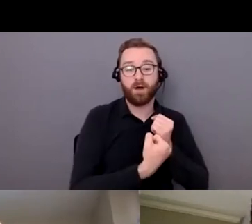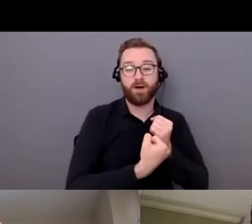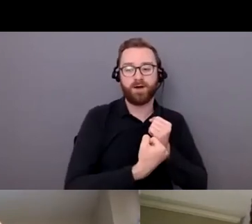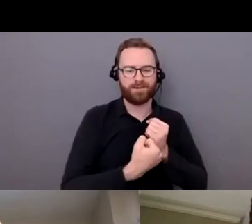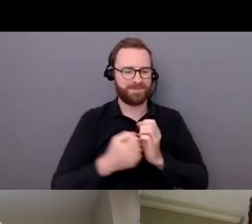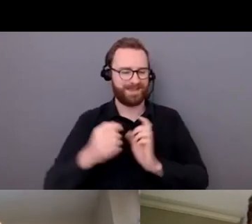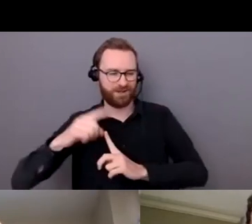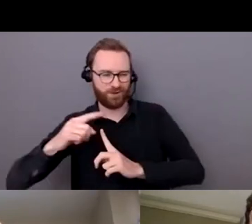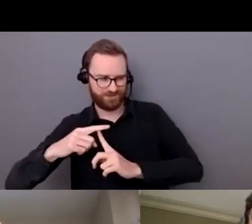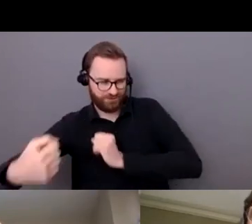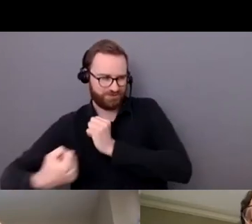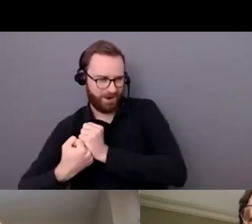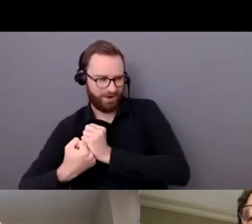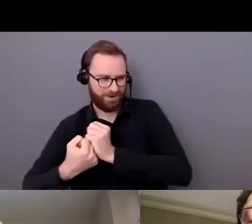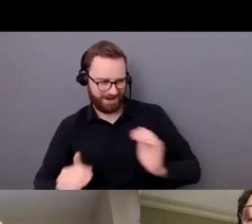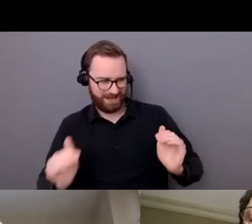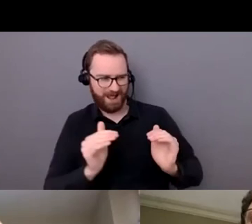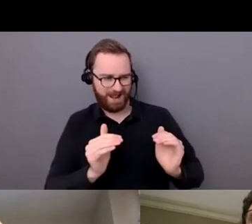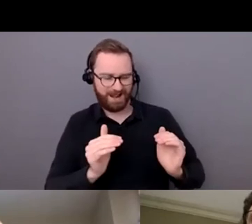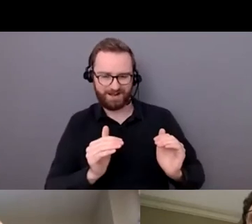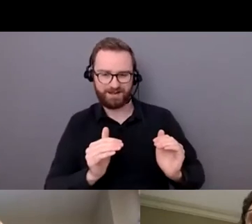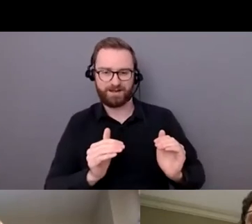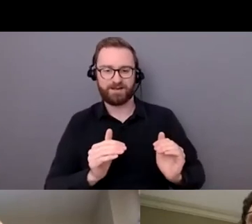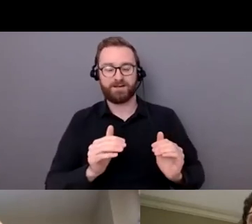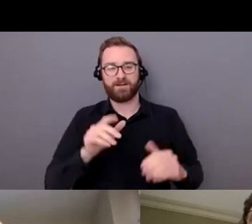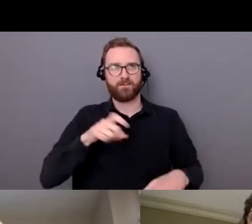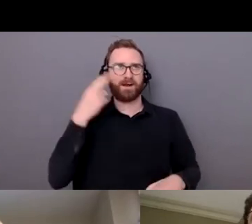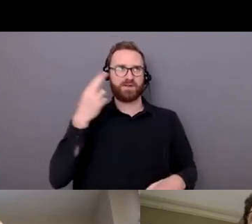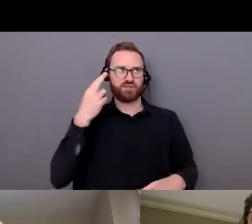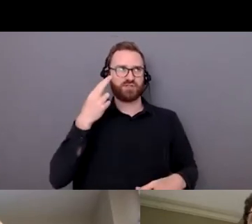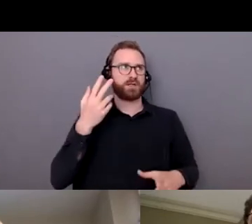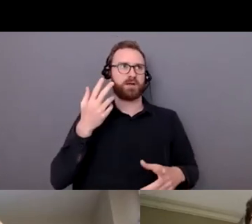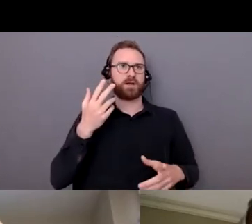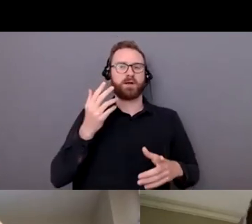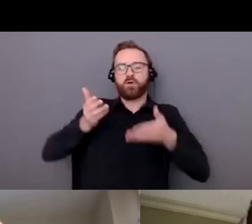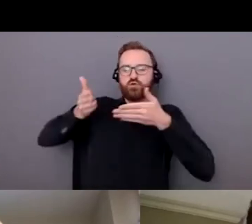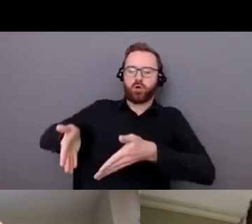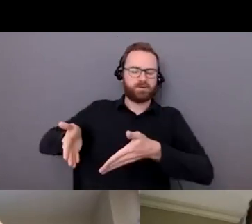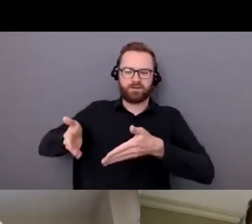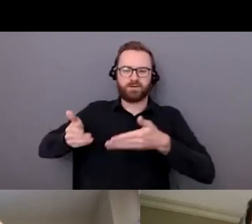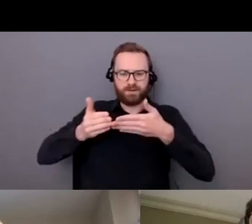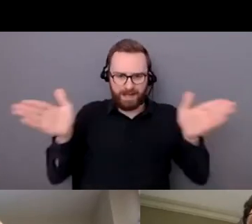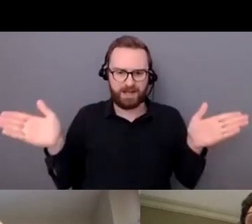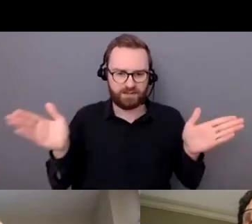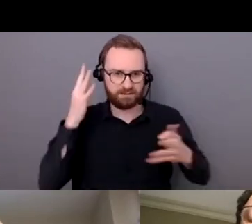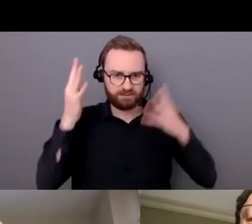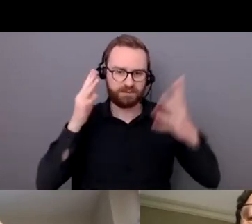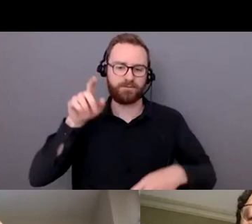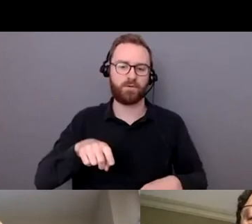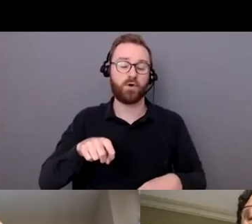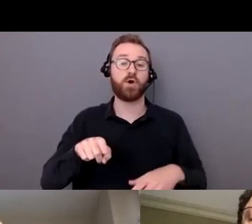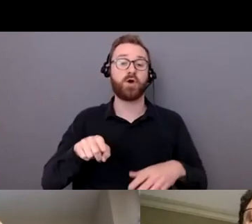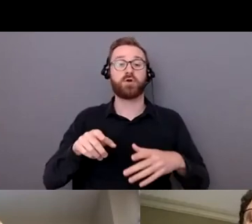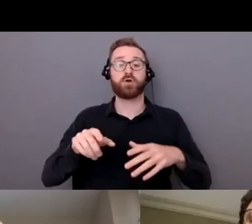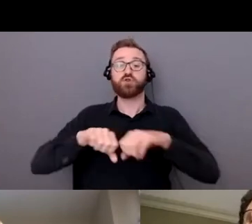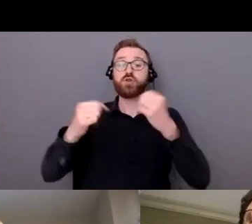ça nous amène à réfléchir « out of the box », j'aime beaucoup cette expression-là, c'est-à-dire la pandémie, elle a fait que la société a quand même continué